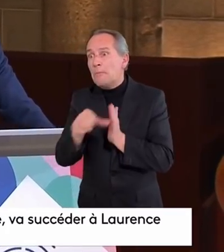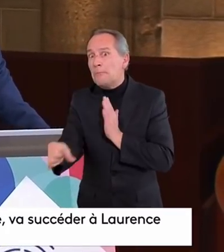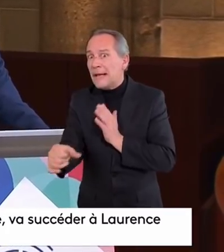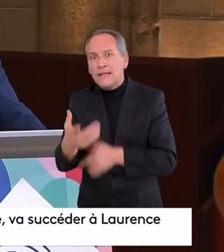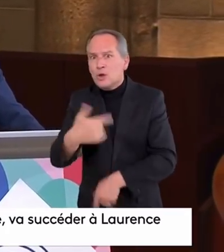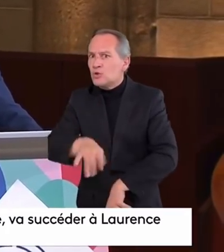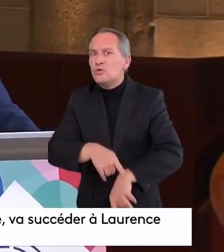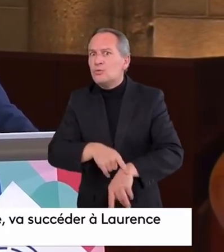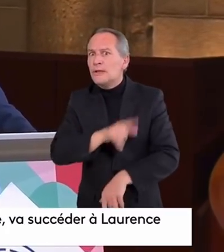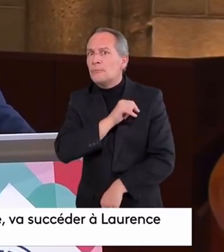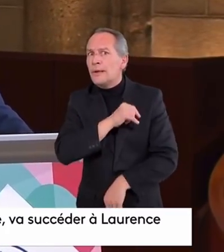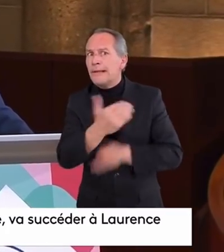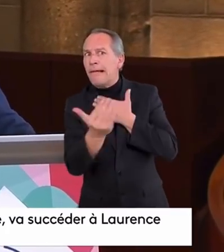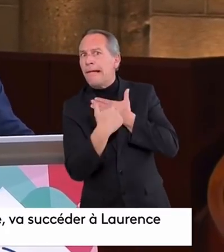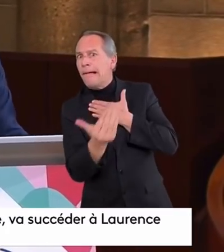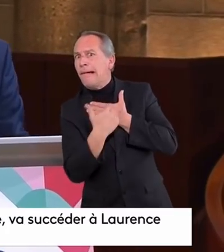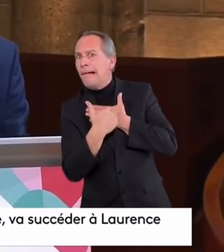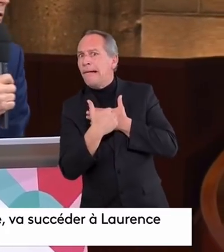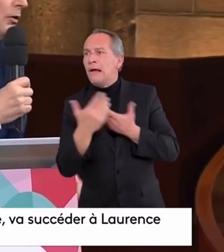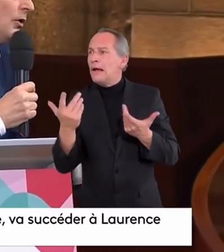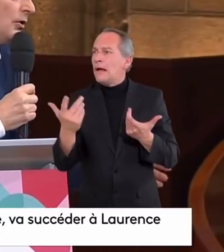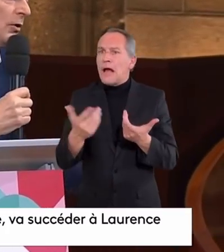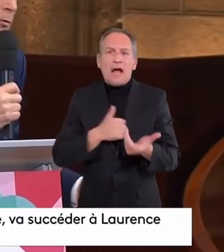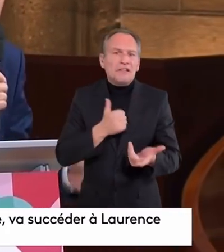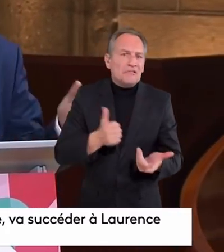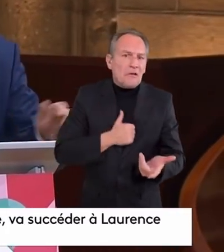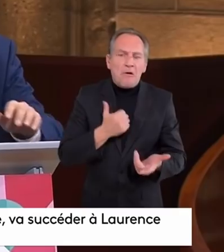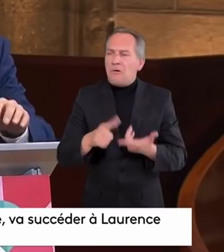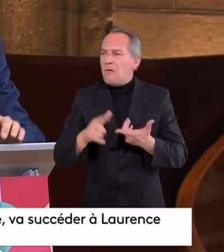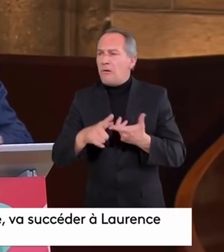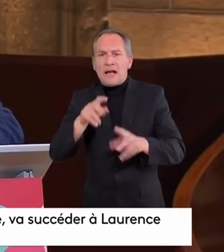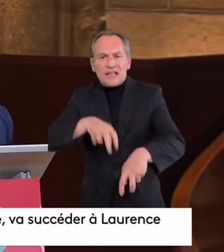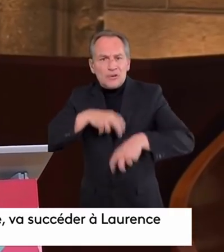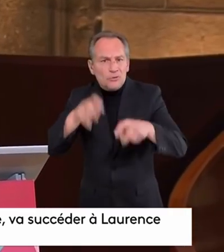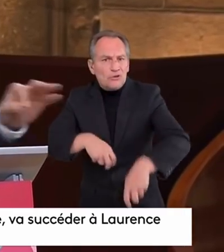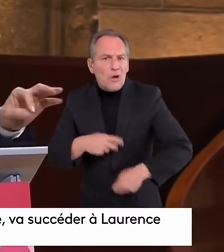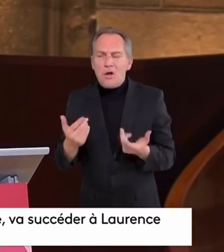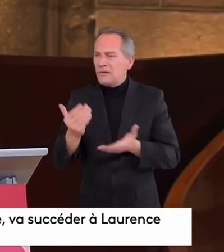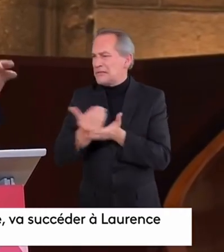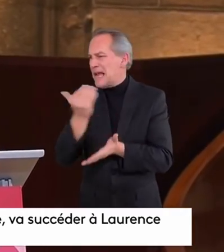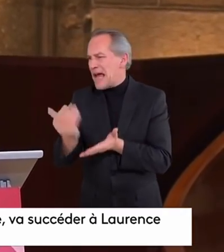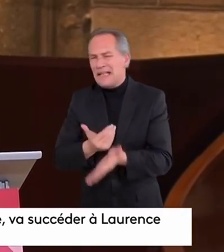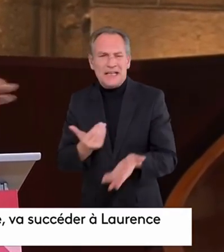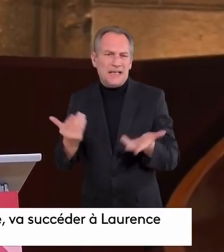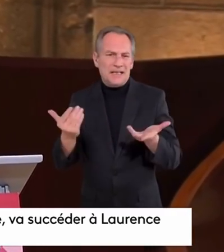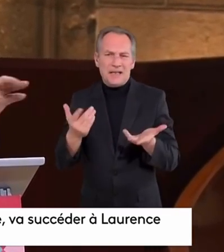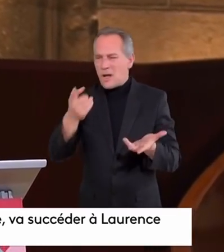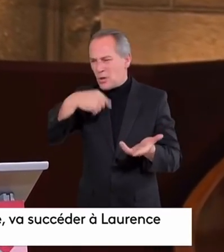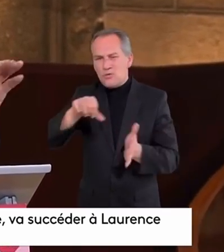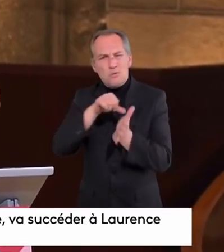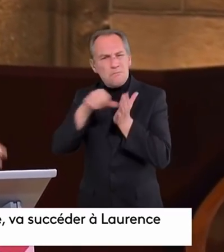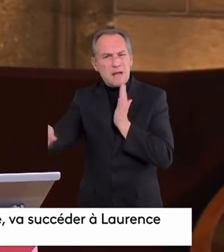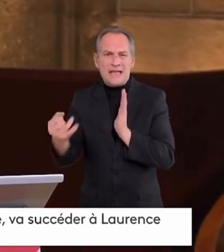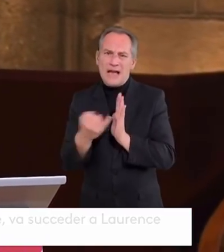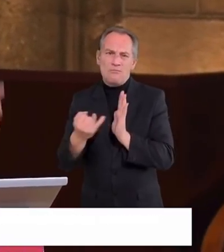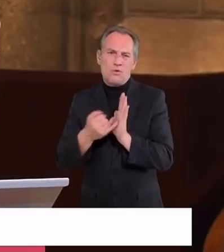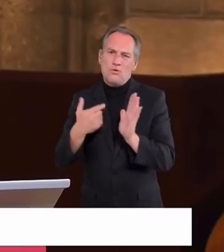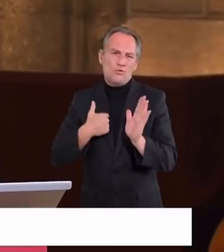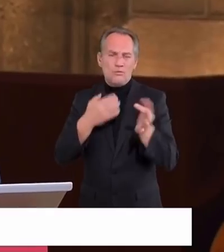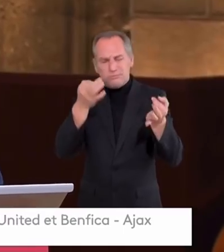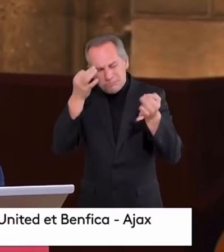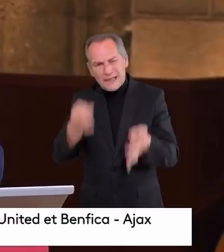de problème, hein. Qu'on soit commerçant, artisan, agriculteur, modeste contribuable, alors là, les impôts, faut pas oublier un centime. Hein.